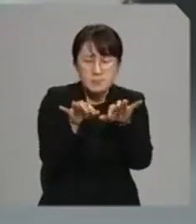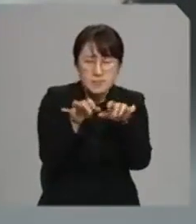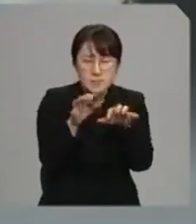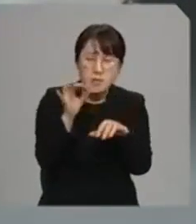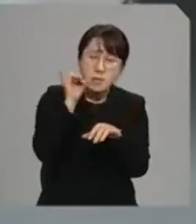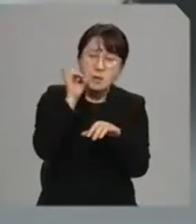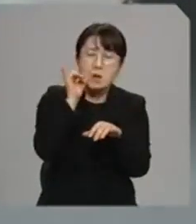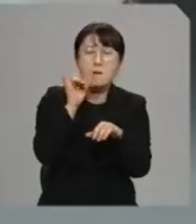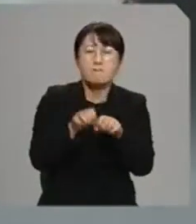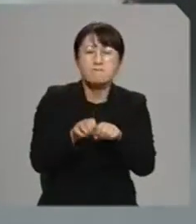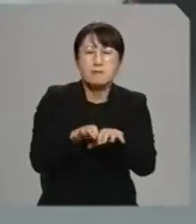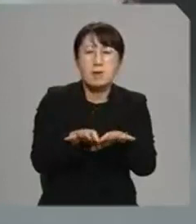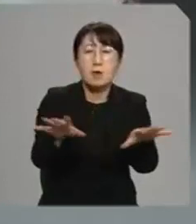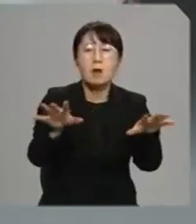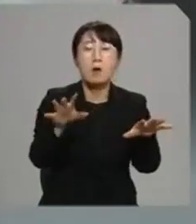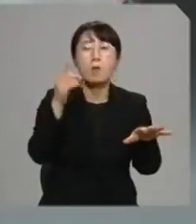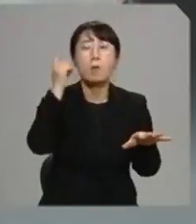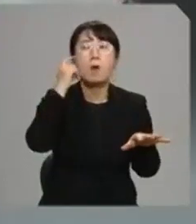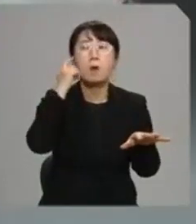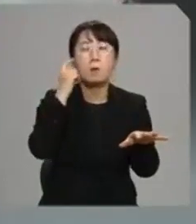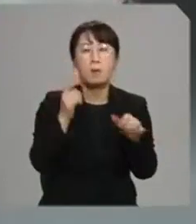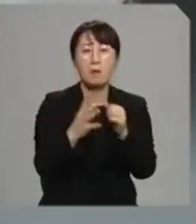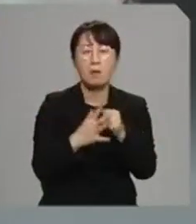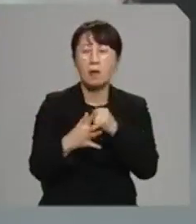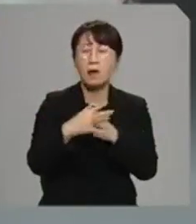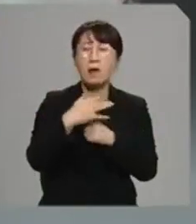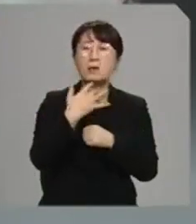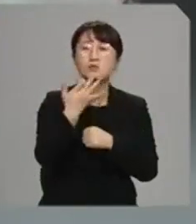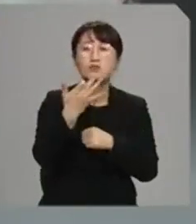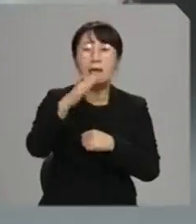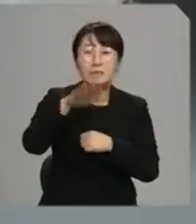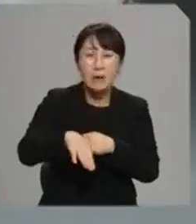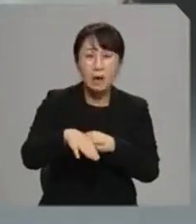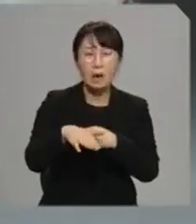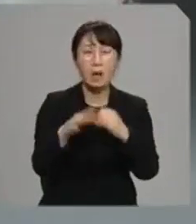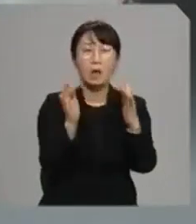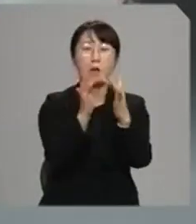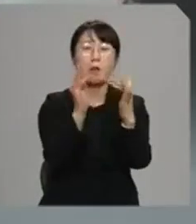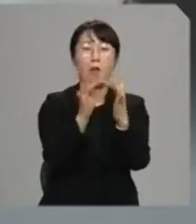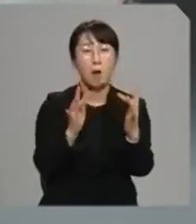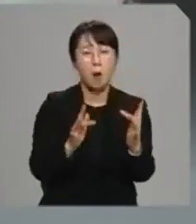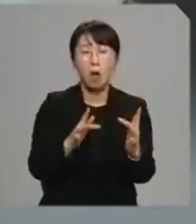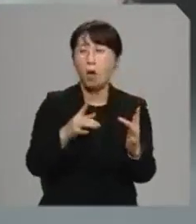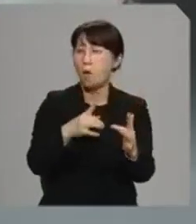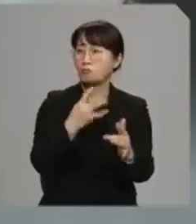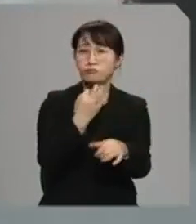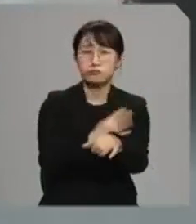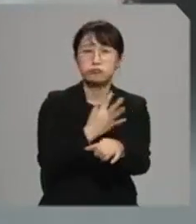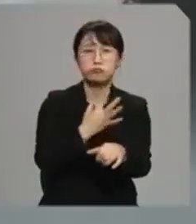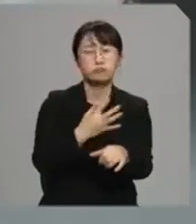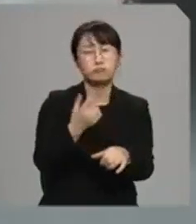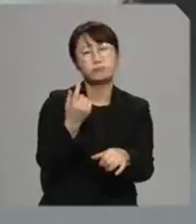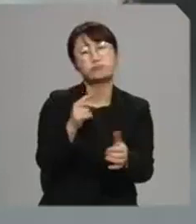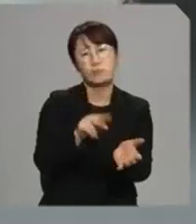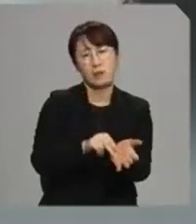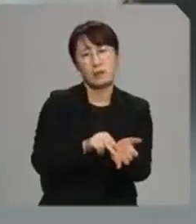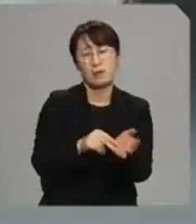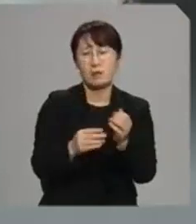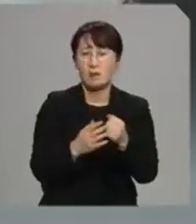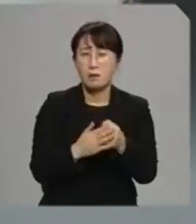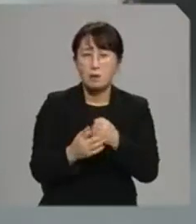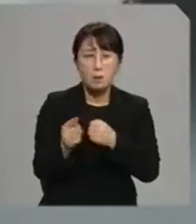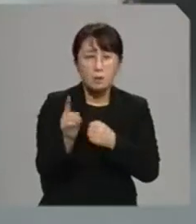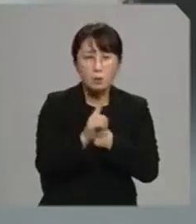건 미성년자도 쉽게 접근할 수 있기 때문인데요 온라인 도박에 대한 규제가 없는 데다 학교 현장에서의